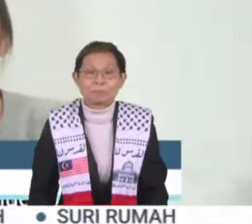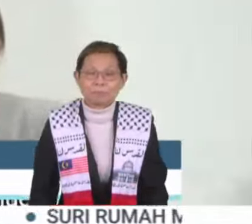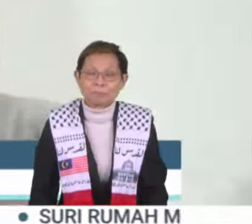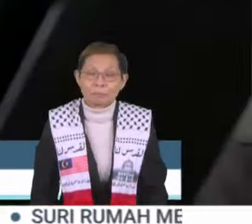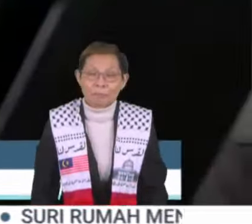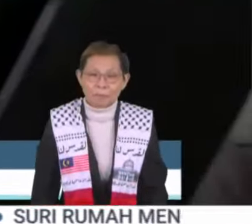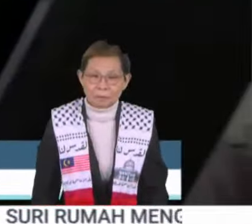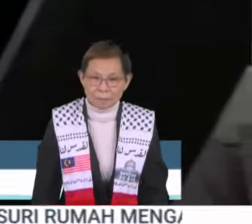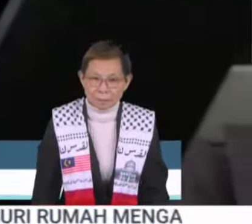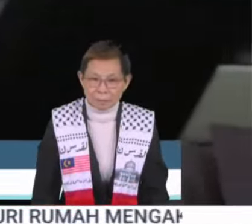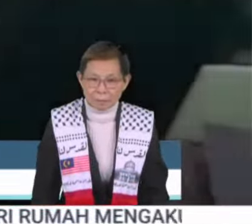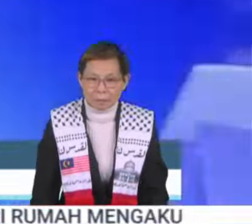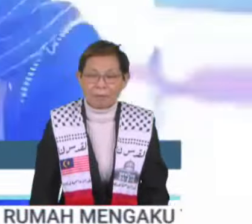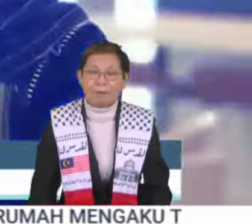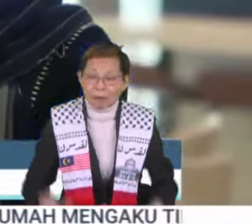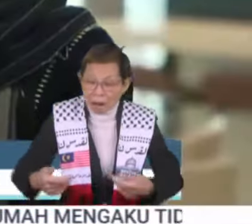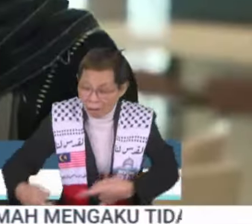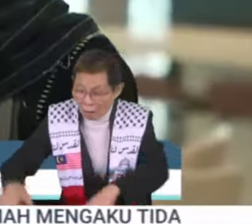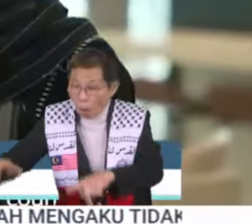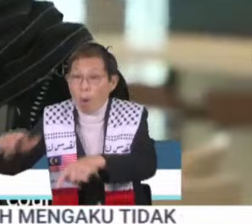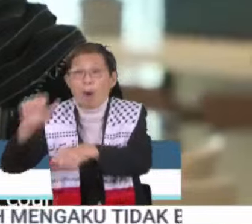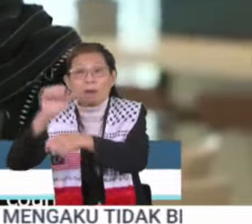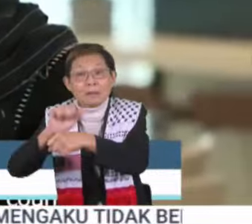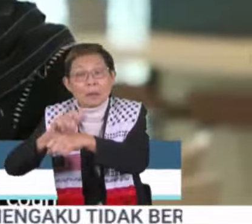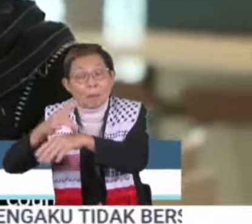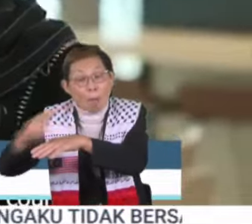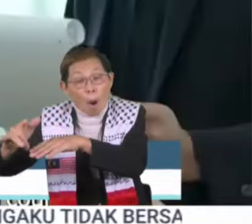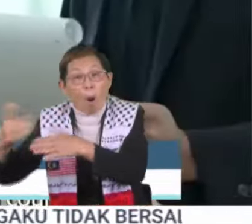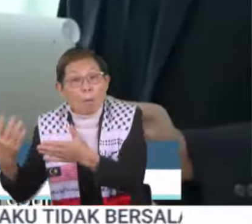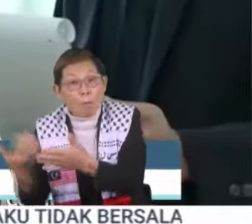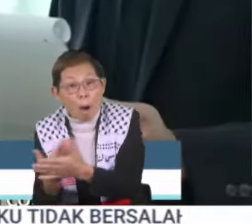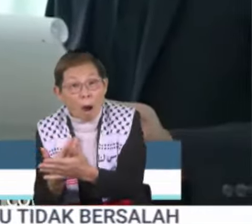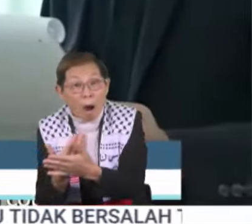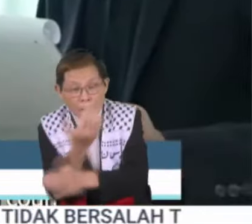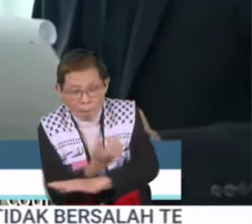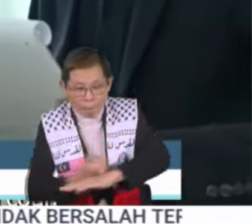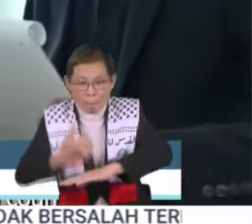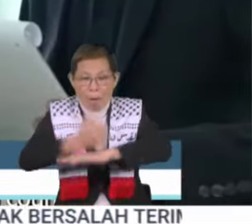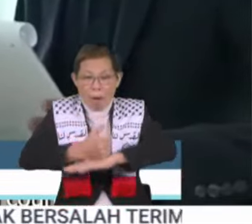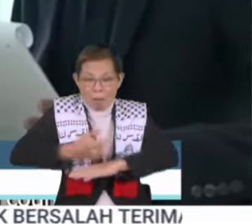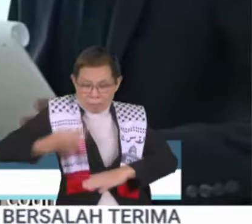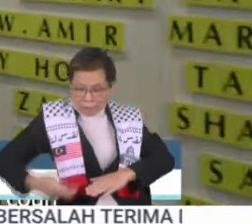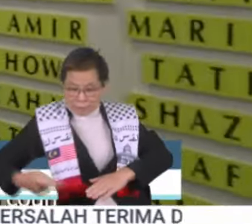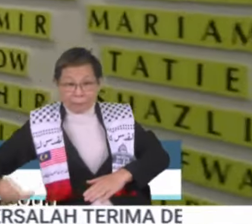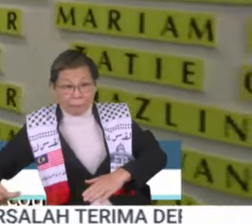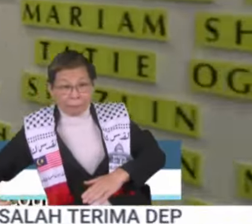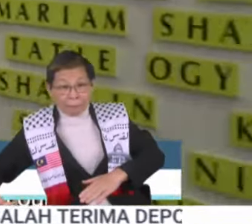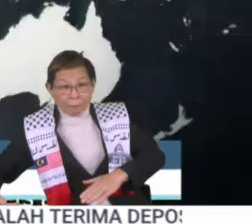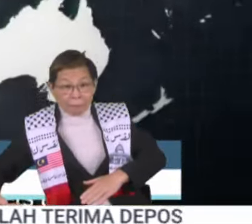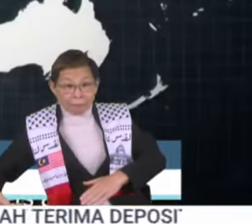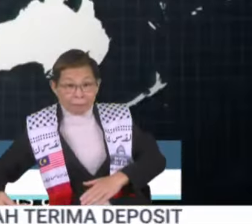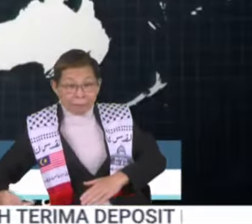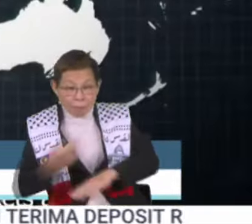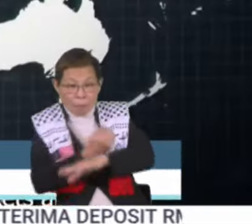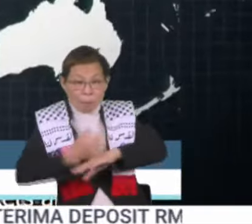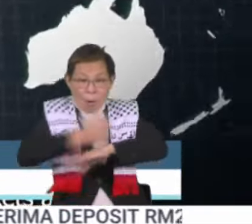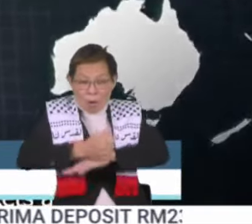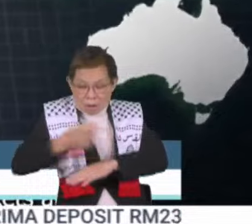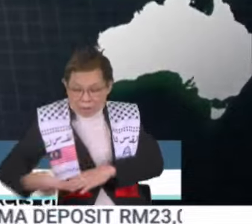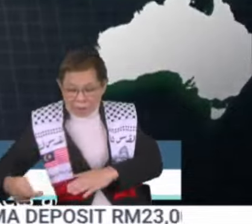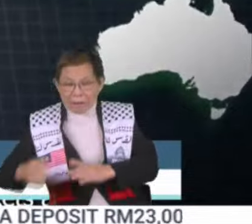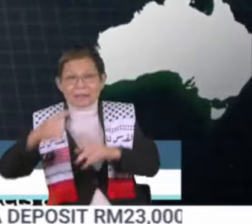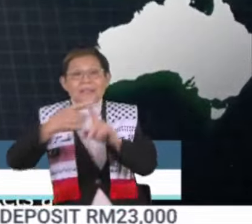tertentu, memberikan ruang pekerjaan baru pada pembentukan khazanah daripada